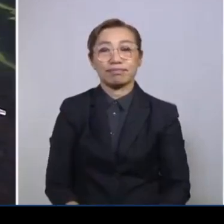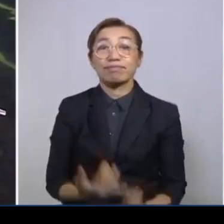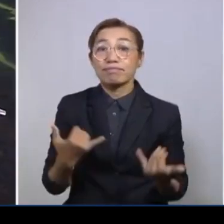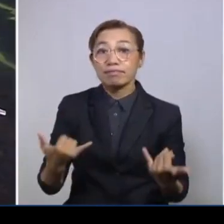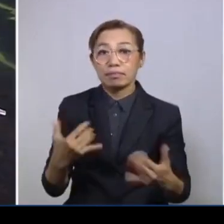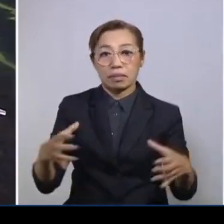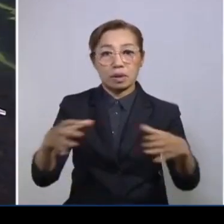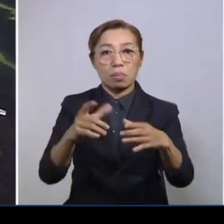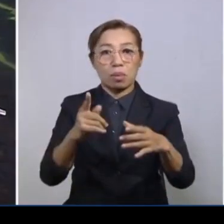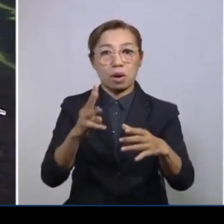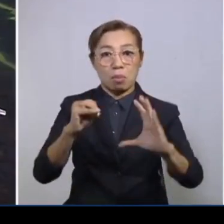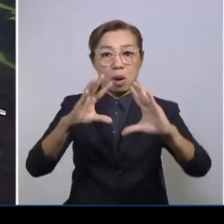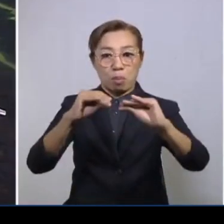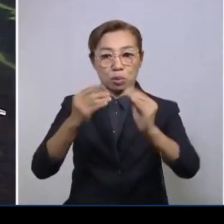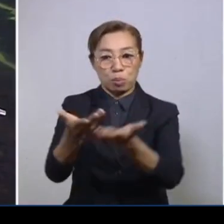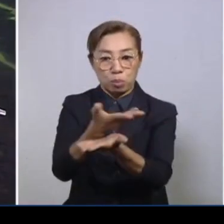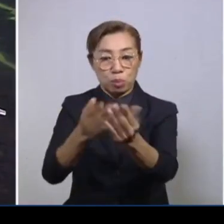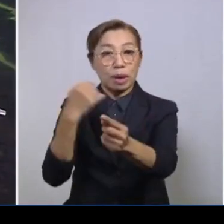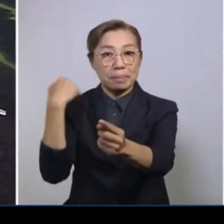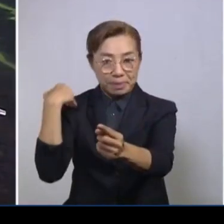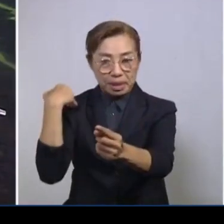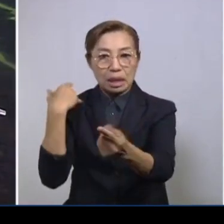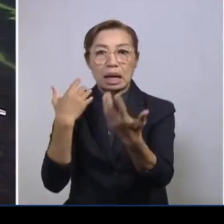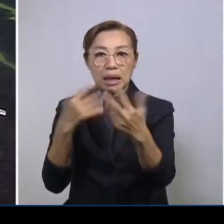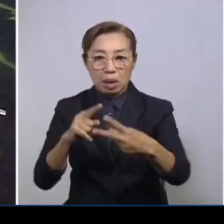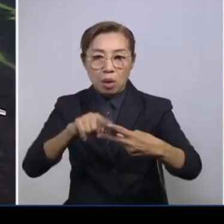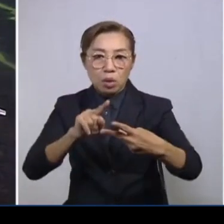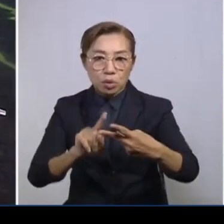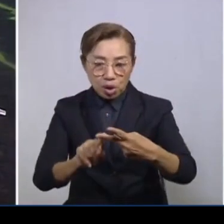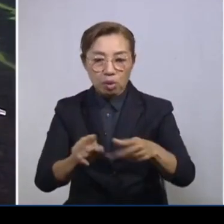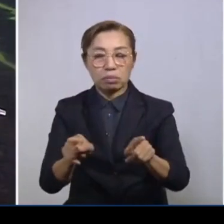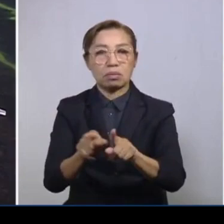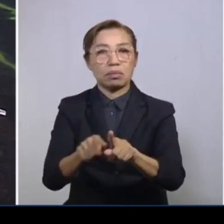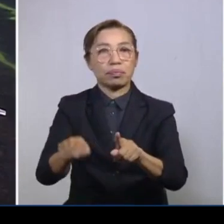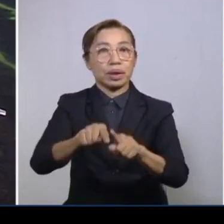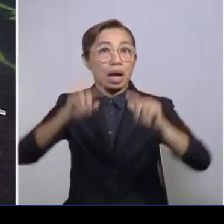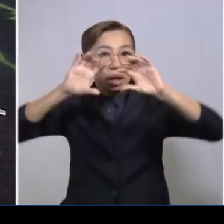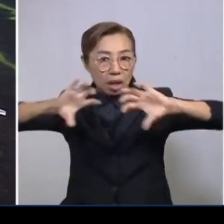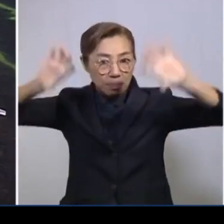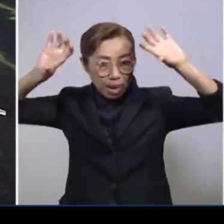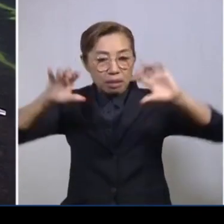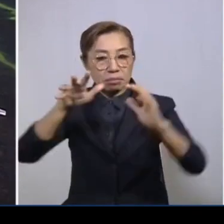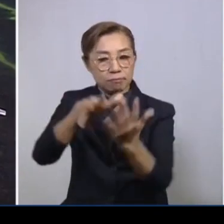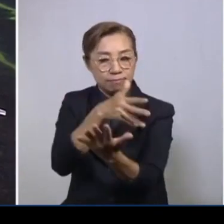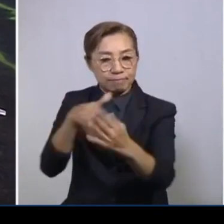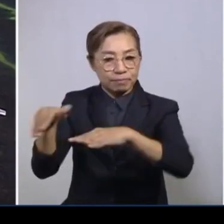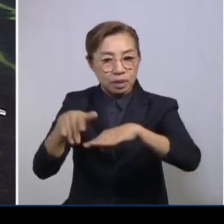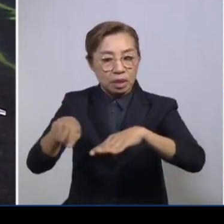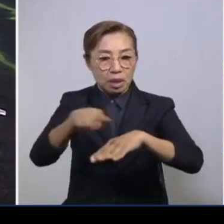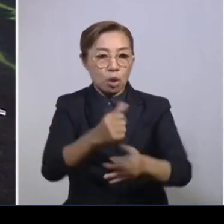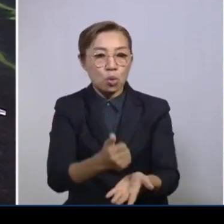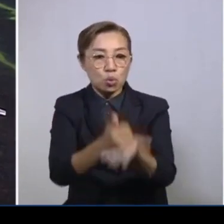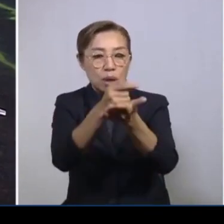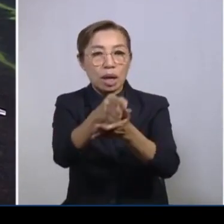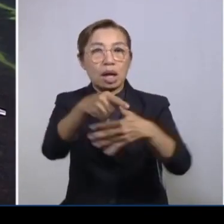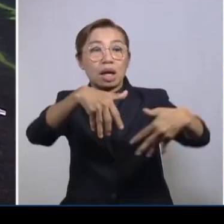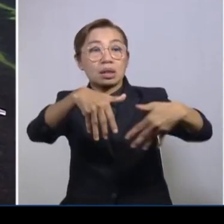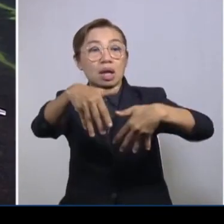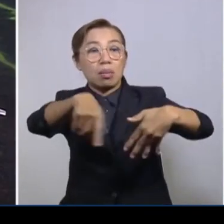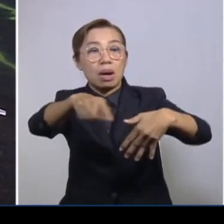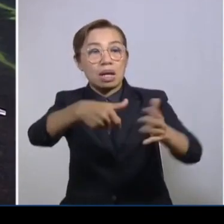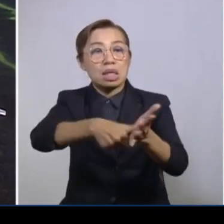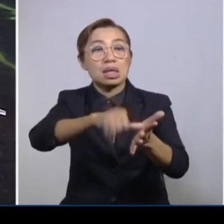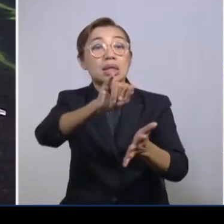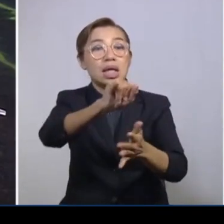วันนี้มีการประชุมครม.ขณะเดียวกันค่ะก็มีการแถลงนะคะรายละเอียดของการที่รัฐบาลเนี่ยเขาเตรียมเปิดทางให้กับลูกหนี้นอกระบบลงทะเบีย